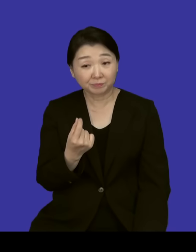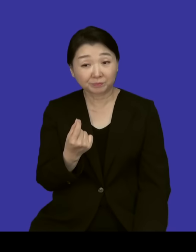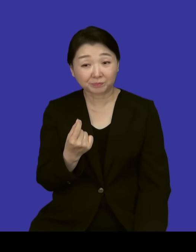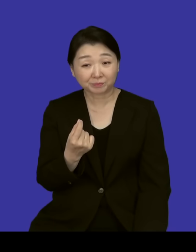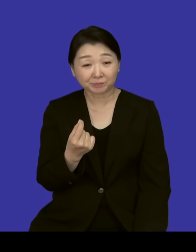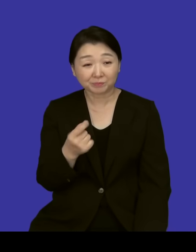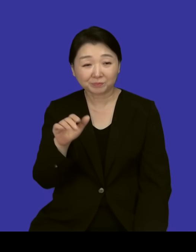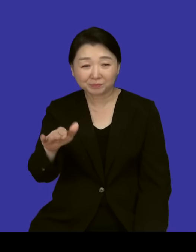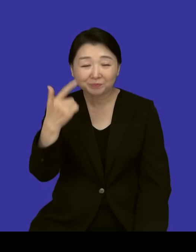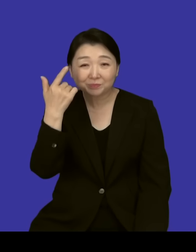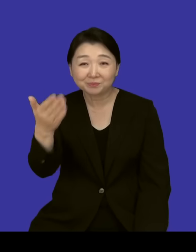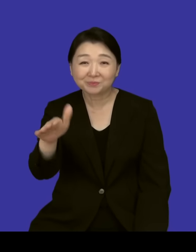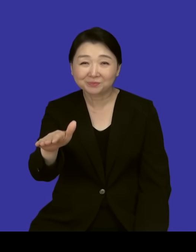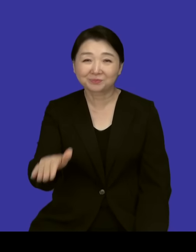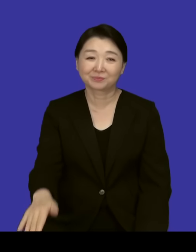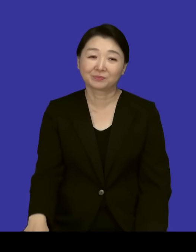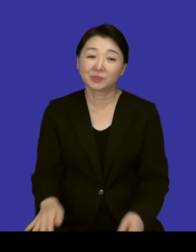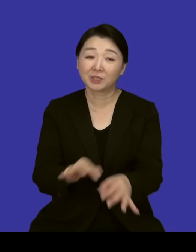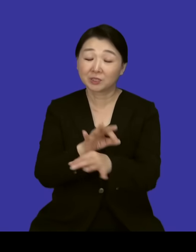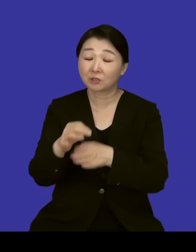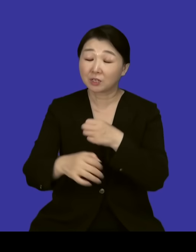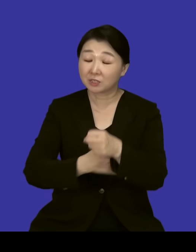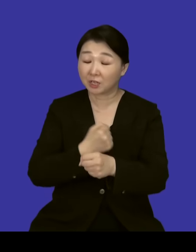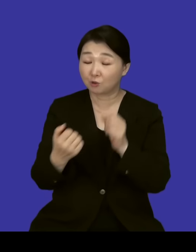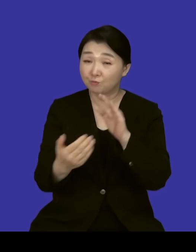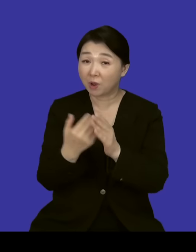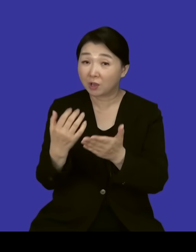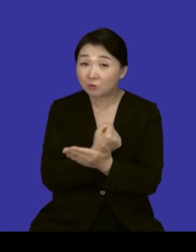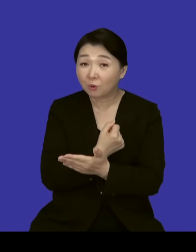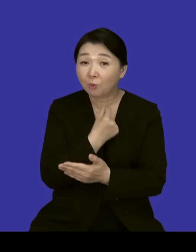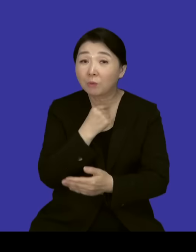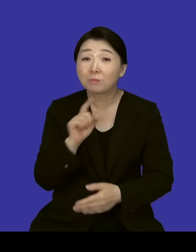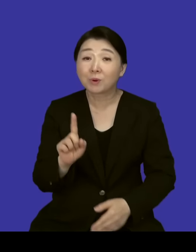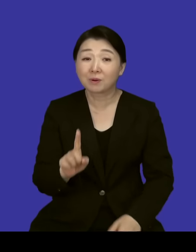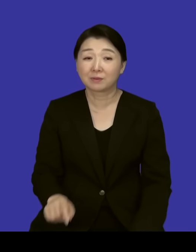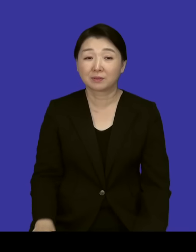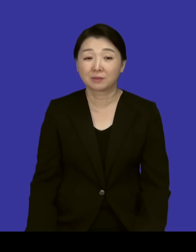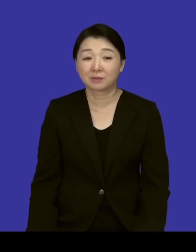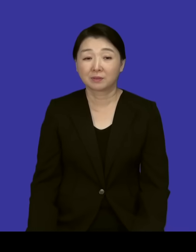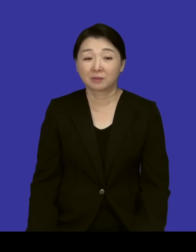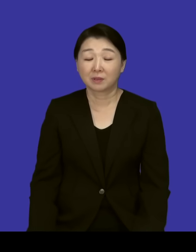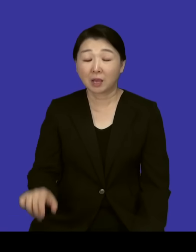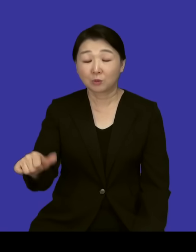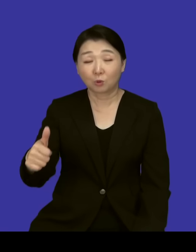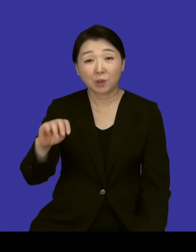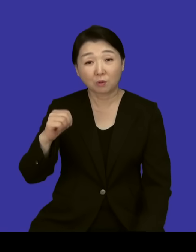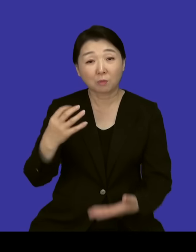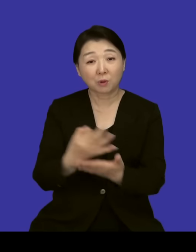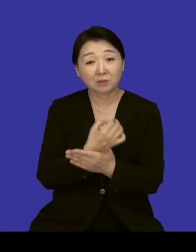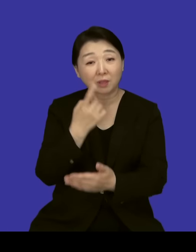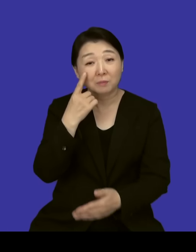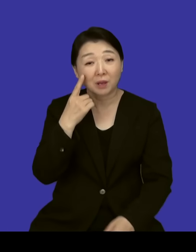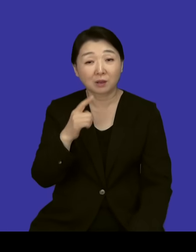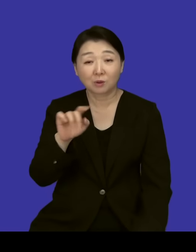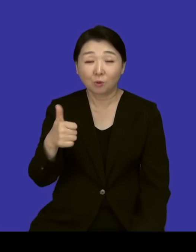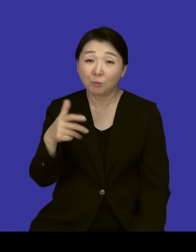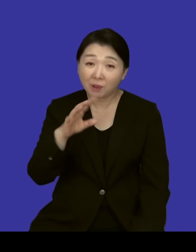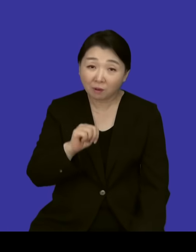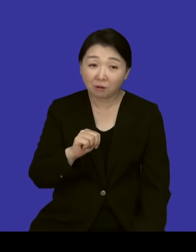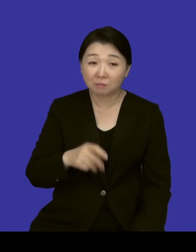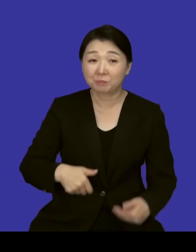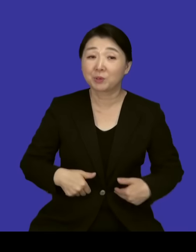분들한테 제가 물어봐요. 네. 자, 경제적 자유를 얻으시면 뭐 하실 건데요? 한 500억 보셨다고 보자고요? 500억 이요? 뭐 500억도